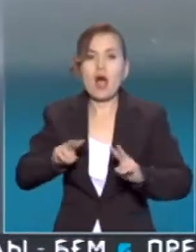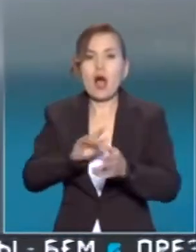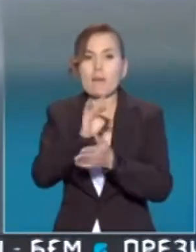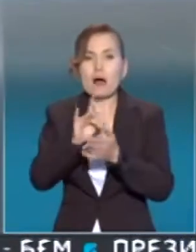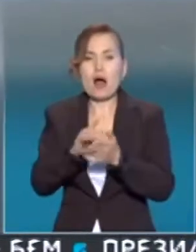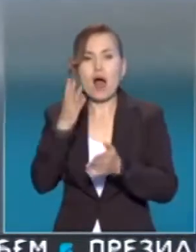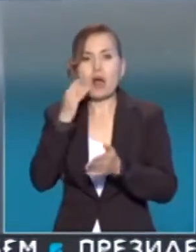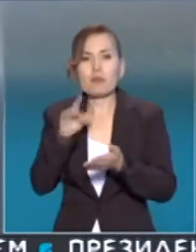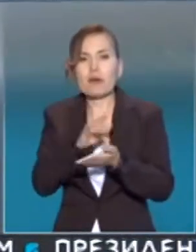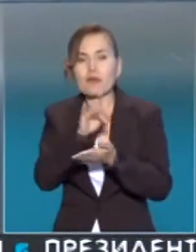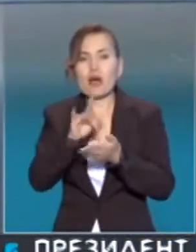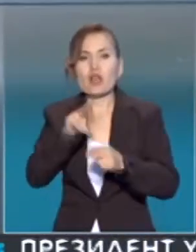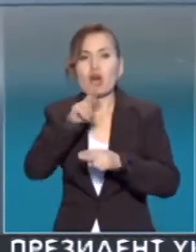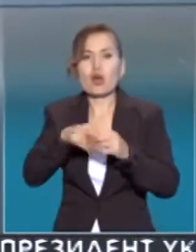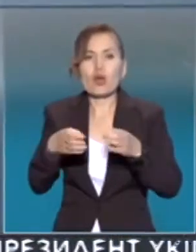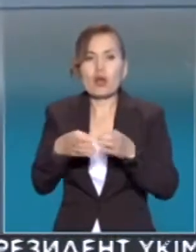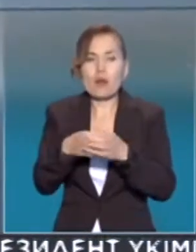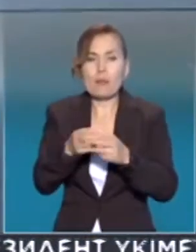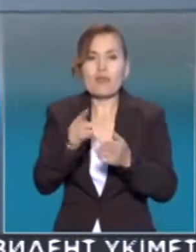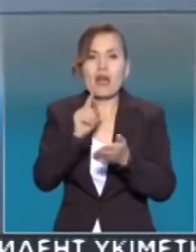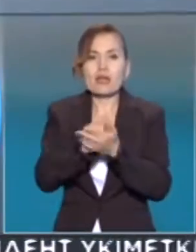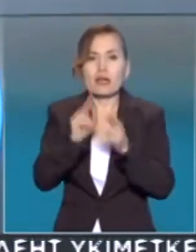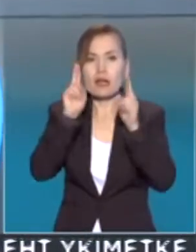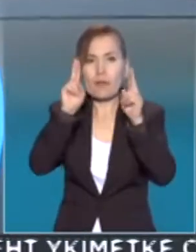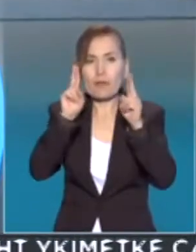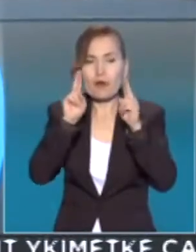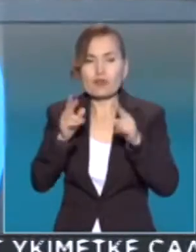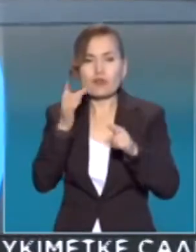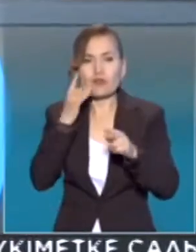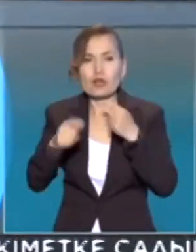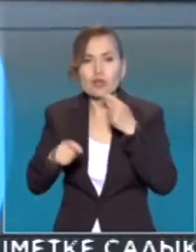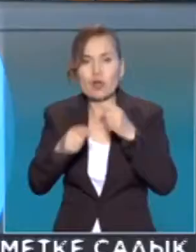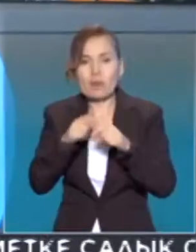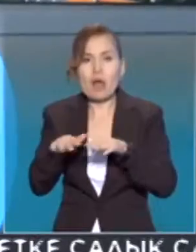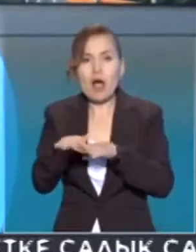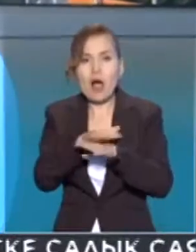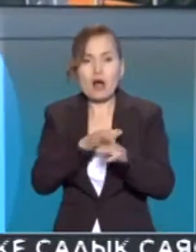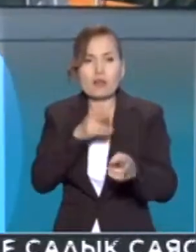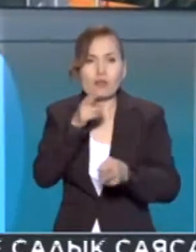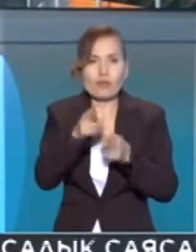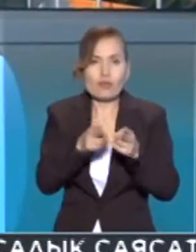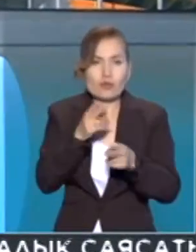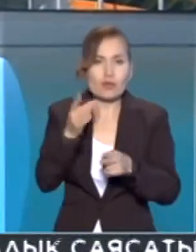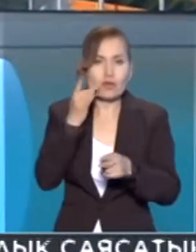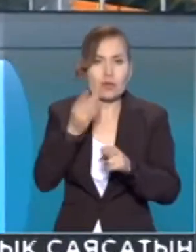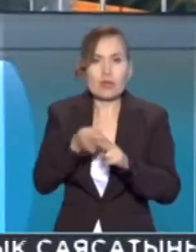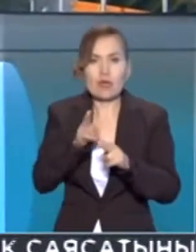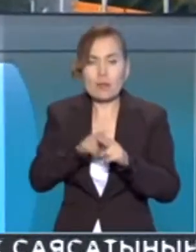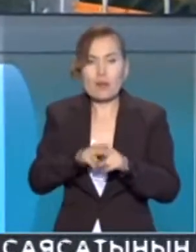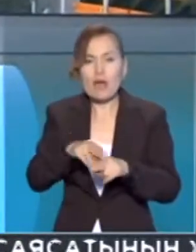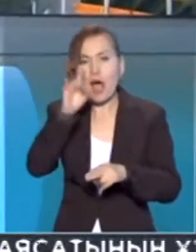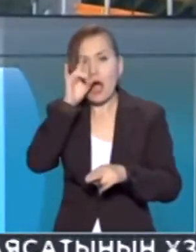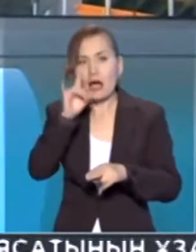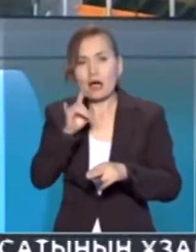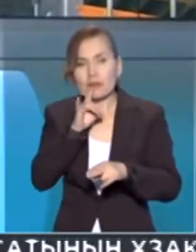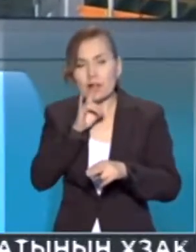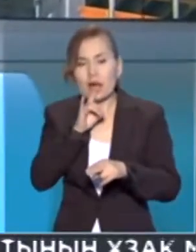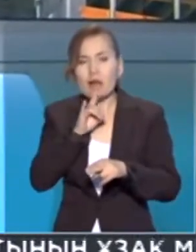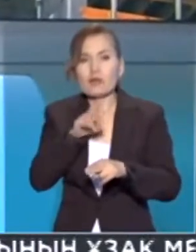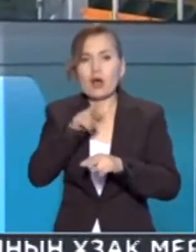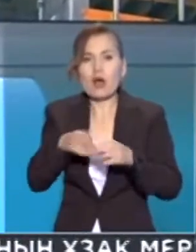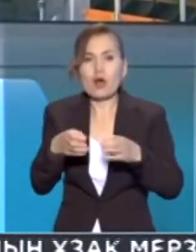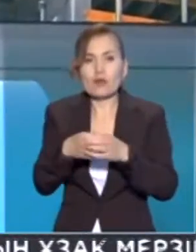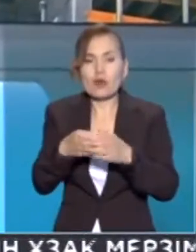Нұрсұлтан мен Алматыда құрылыс компанияларда тиісті ережелерді жиі бұзып, халықтың наразылығын тудырып отыр. Осыны ескерген Қазақстан сәулетшілер одағы